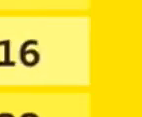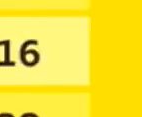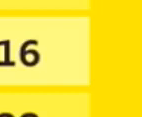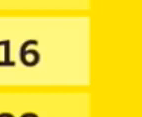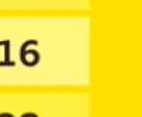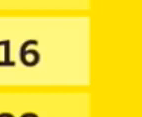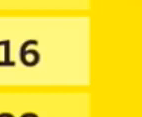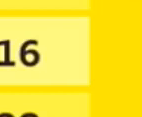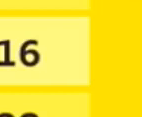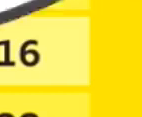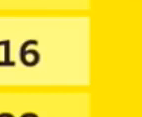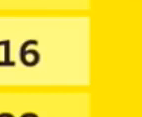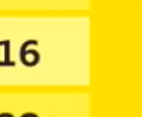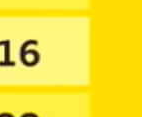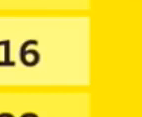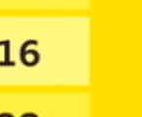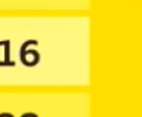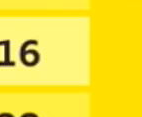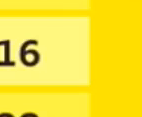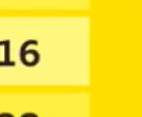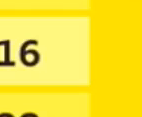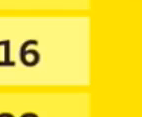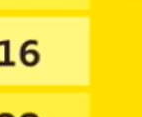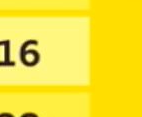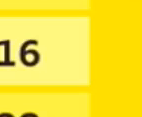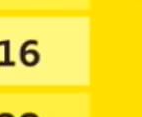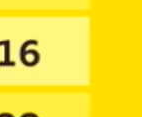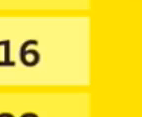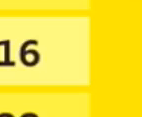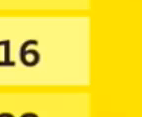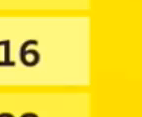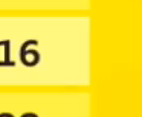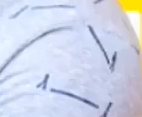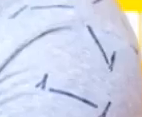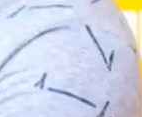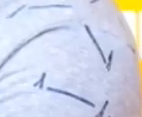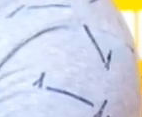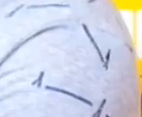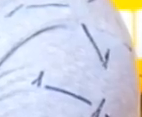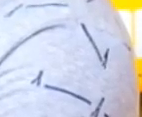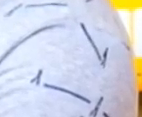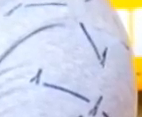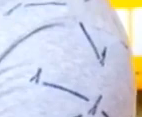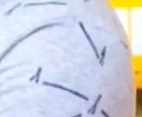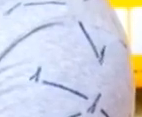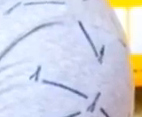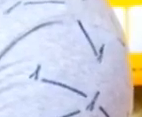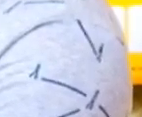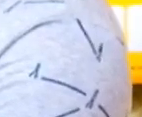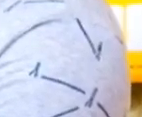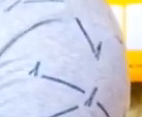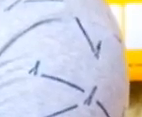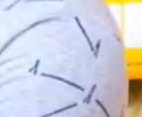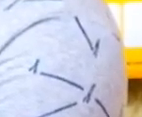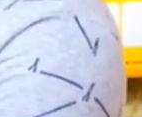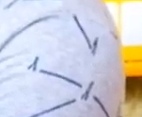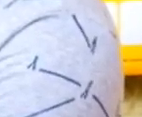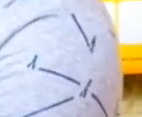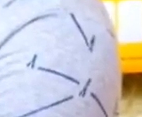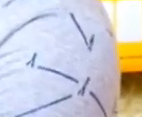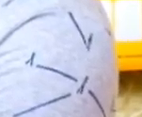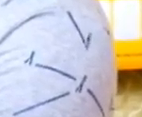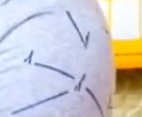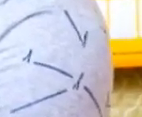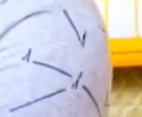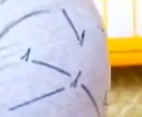lw'oteekako lw'osindika oba lw'oggyayo sente ng'okozesa MTN Momo genda awali ba agenti baffe bonna mu